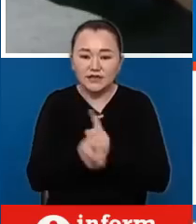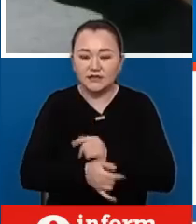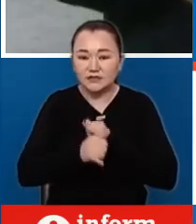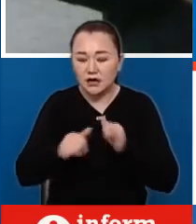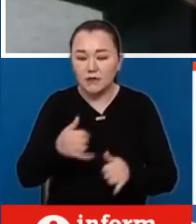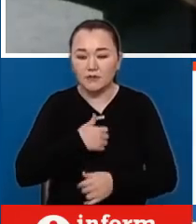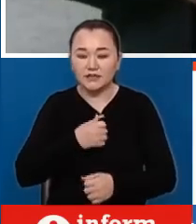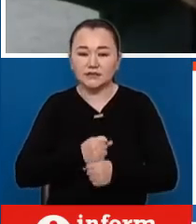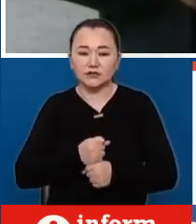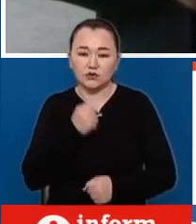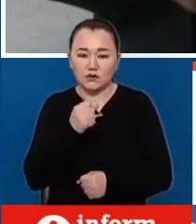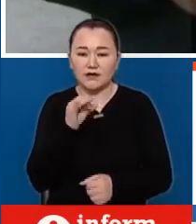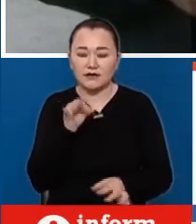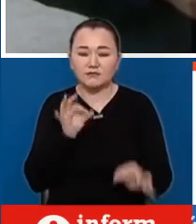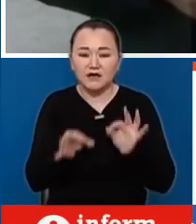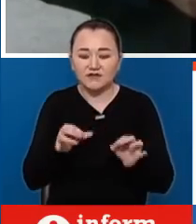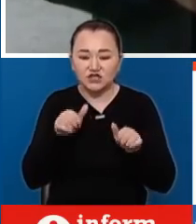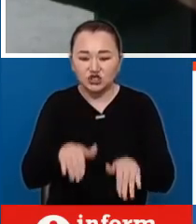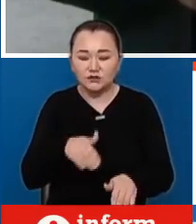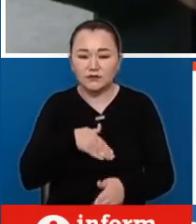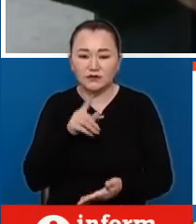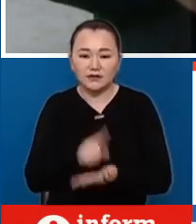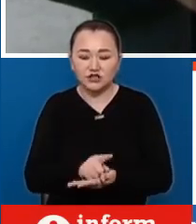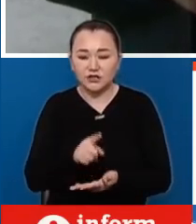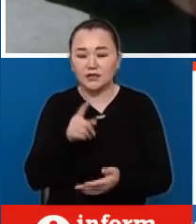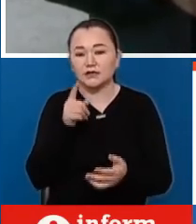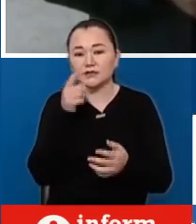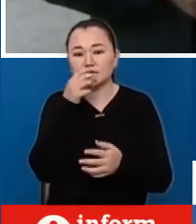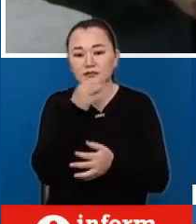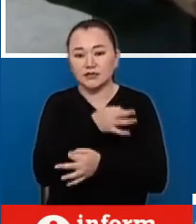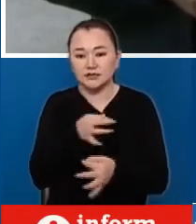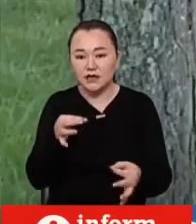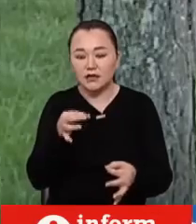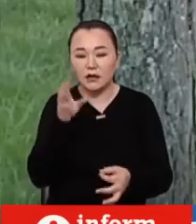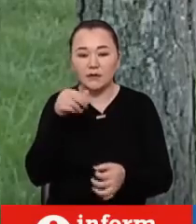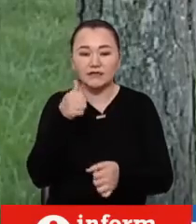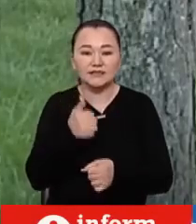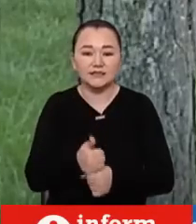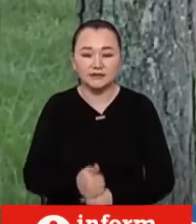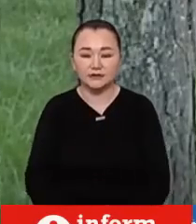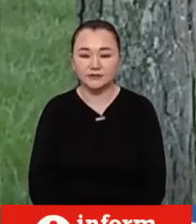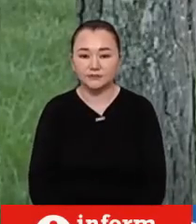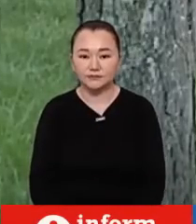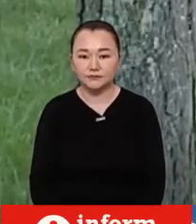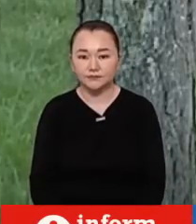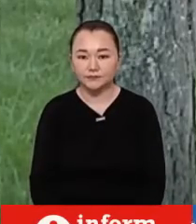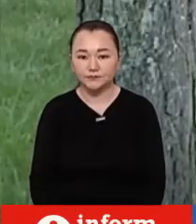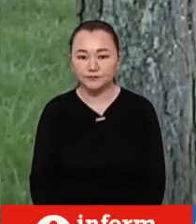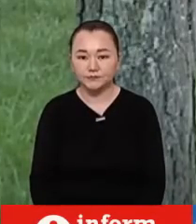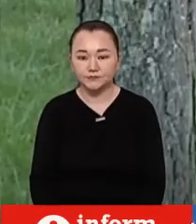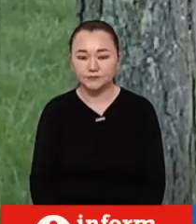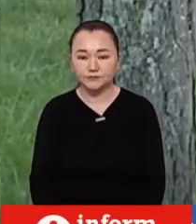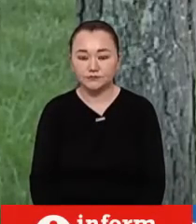әрі қатаң әрі әділ шешім шығаруымыз керек, деді президент. Нұрболат Жаңабекұлы, Геннадий